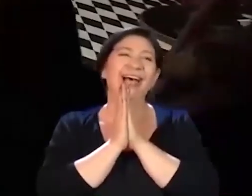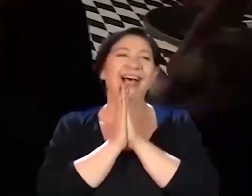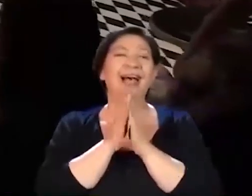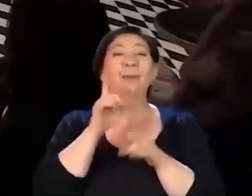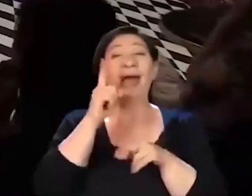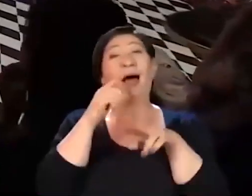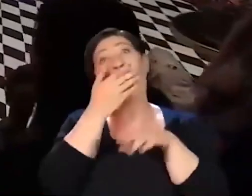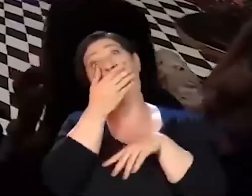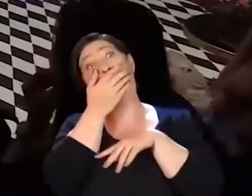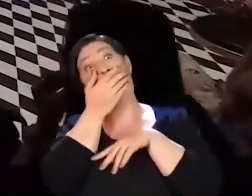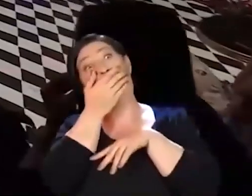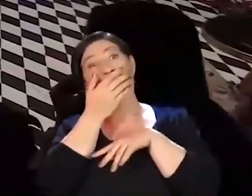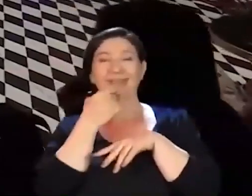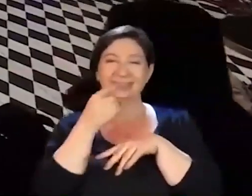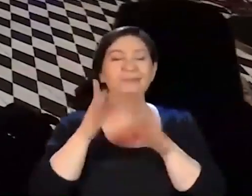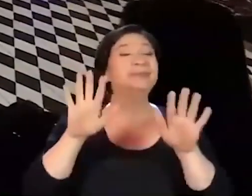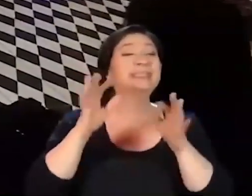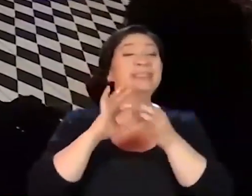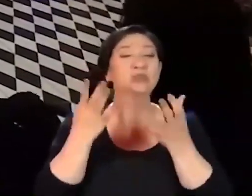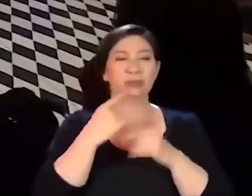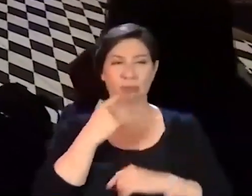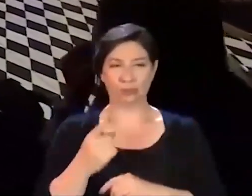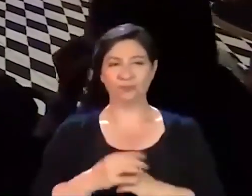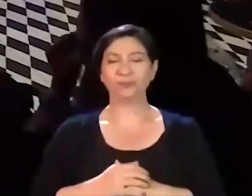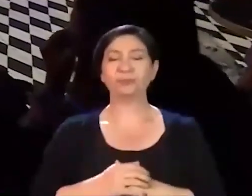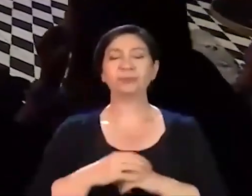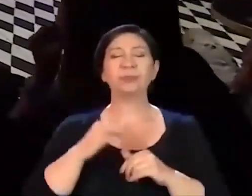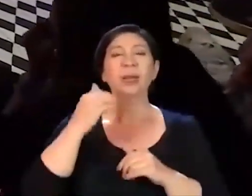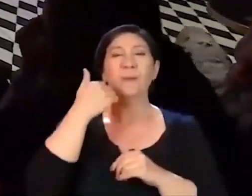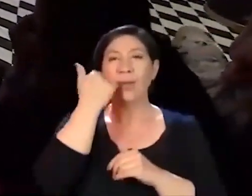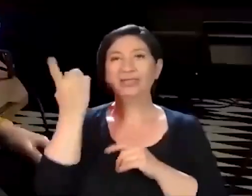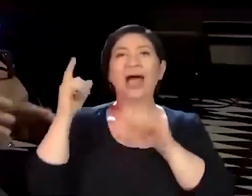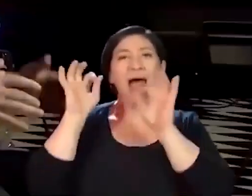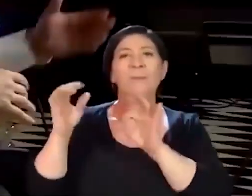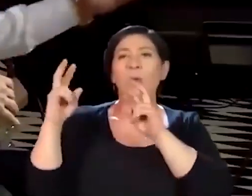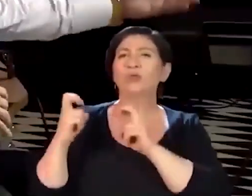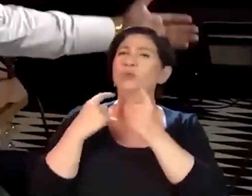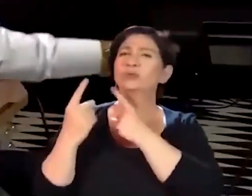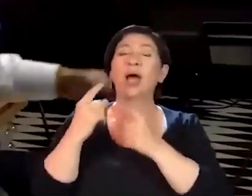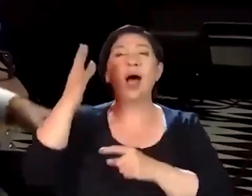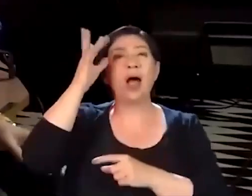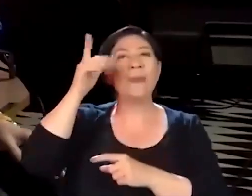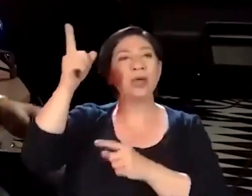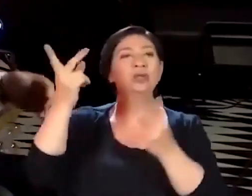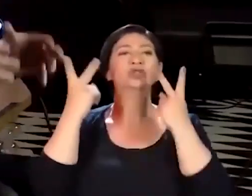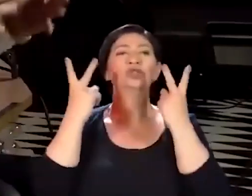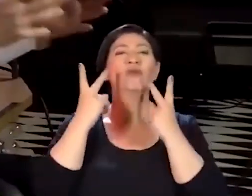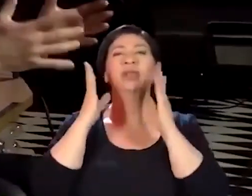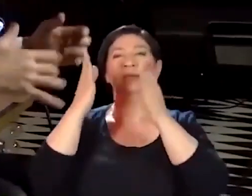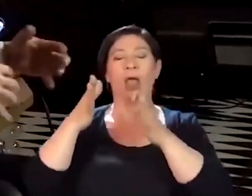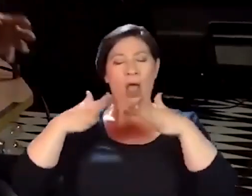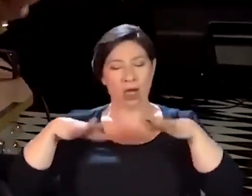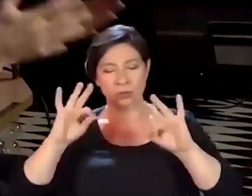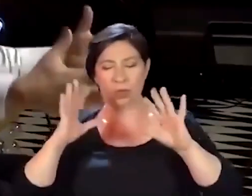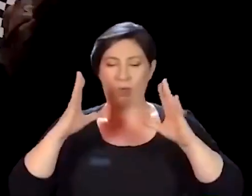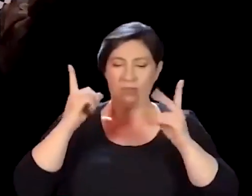Birisi de aa dedi. Bak hayır niçin söylüyorum. Çünkü Beyaz'la beraber hep bunu konuştuk. Yani elin Amerikalısının şovuna çıkan adam